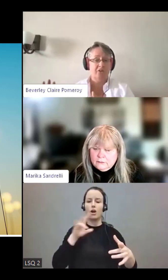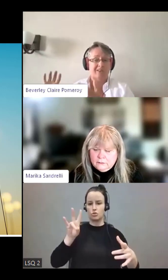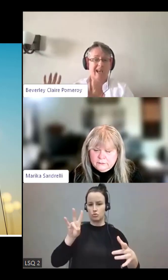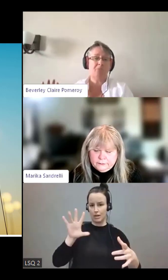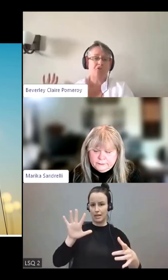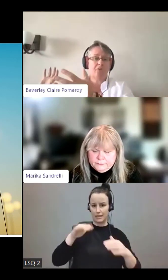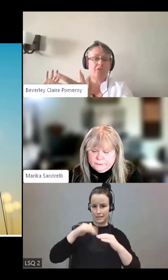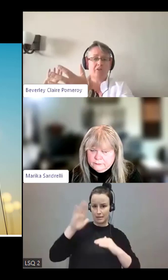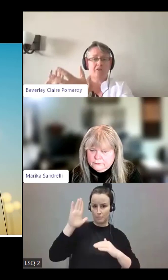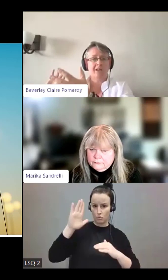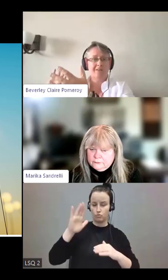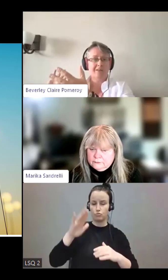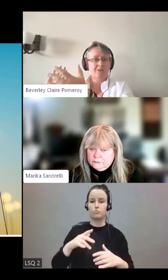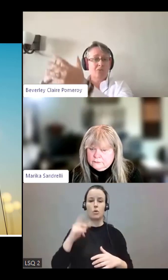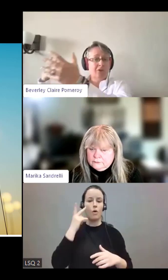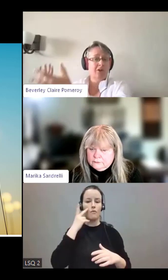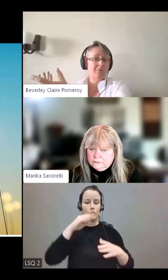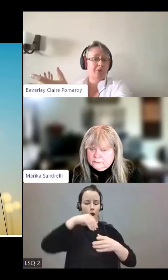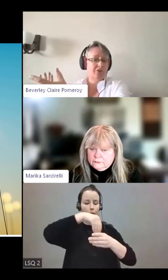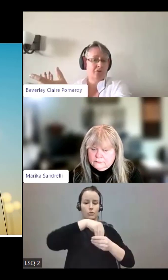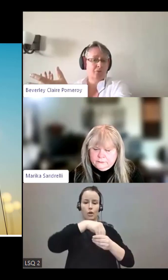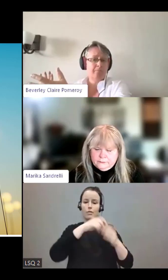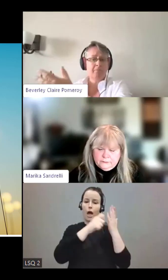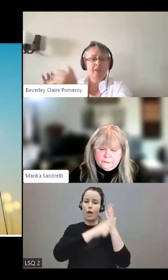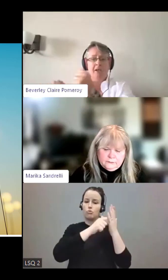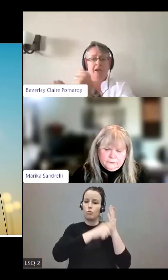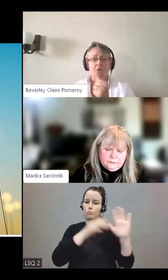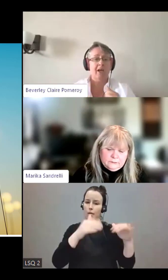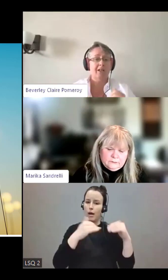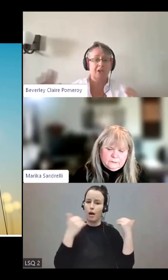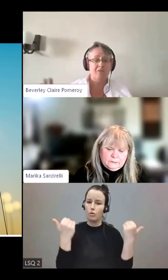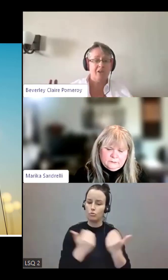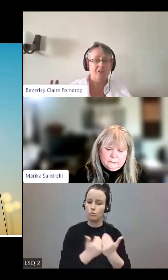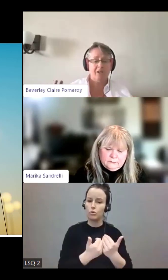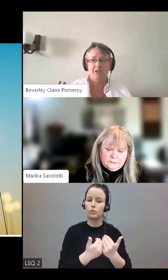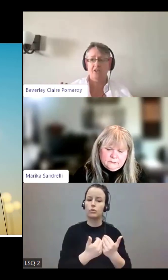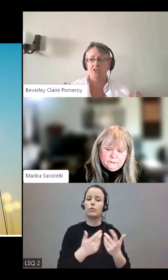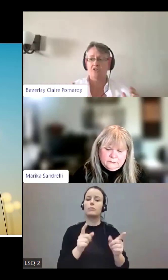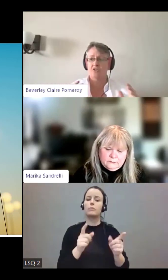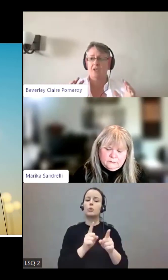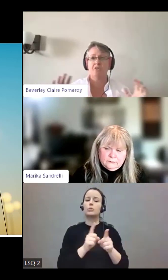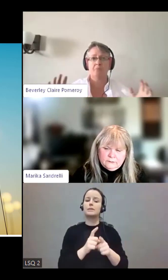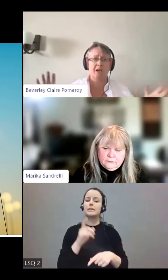facilitateur pour capturer leur pensée en temps réel sur Zoom.